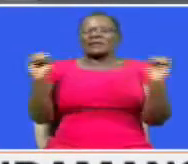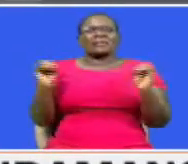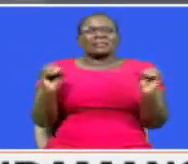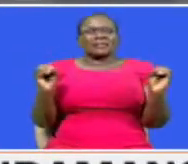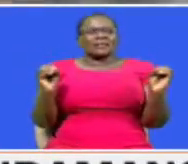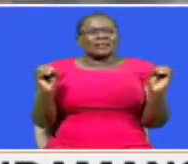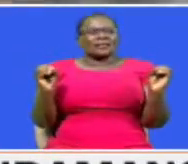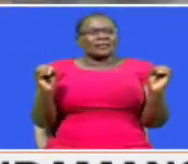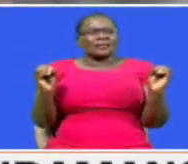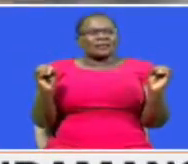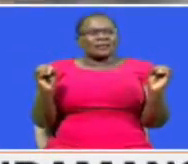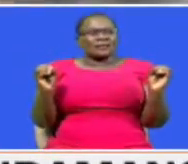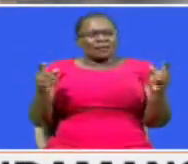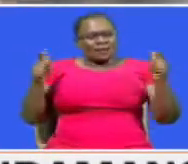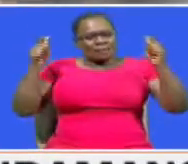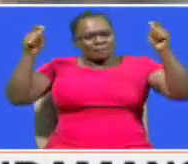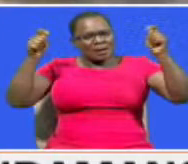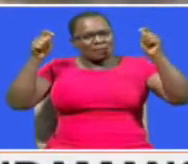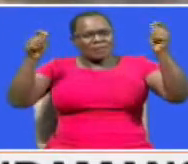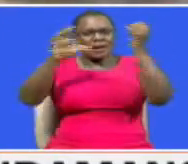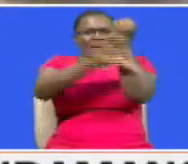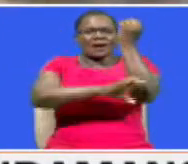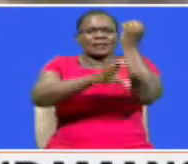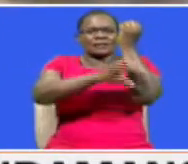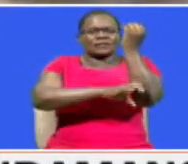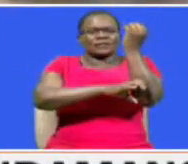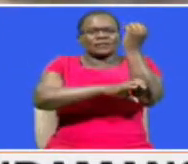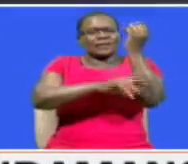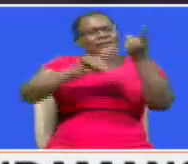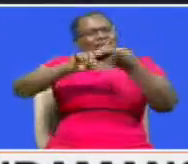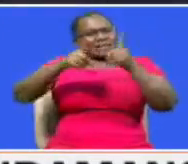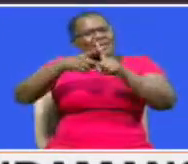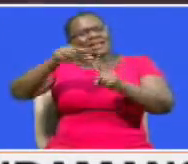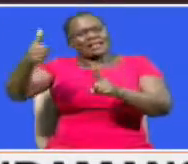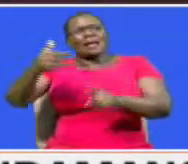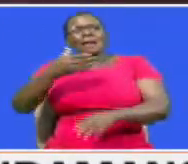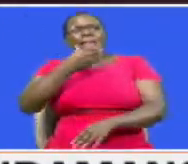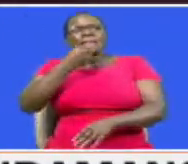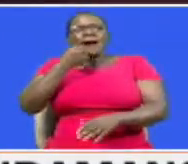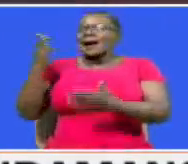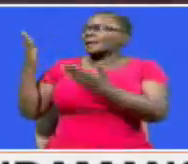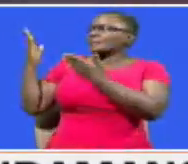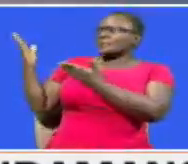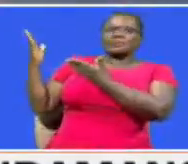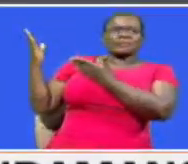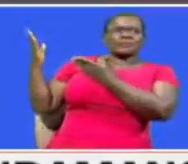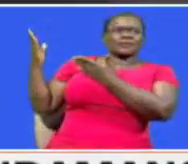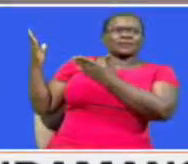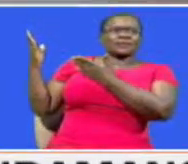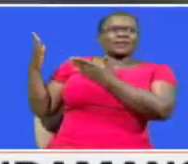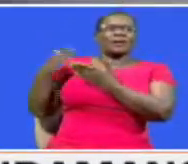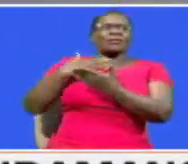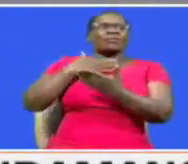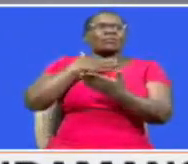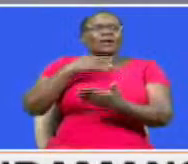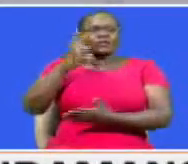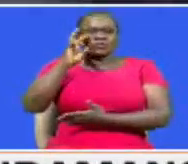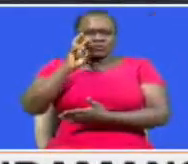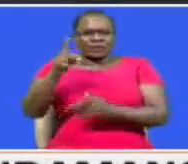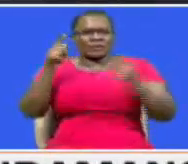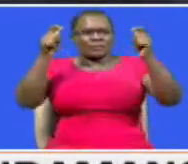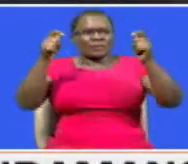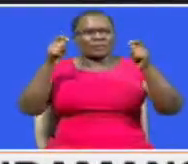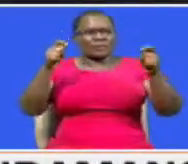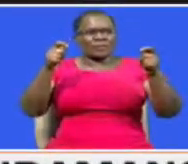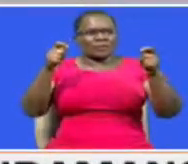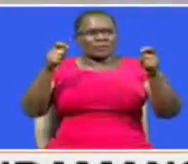limejiri. Huku maandamano nchini Kenya yakiwa kiwango kingine, mwanaume huyu alitaka kupata uhalisia kamili wa maandamano